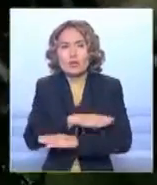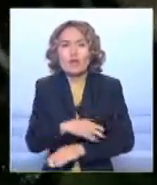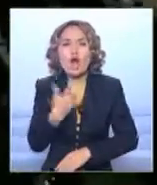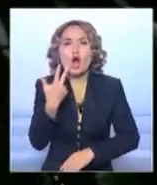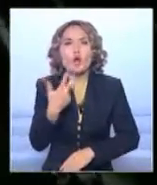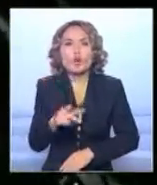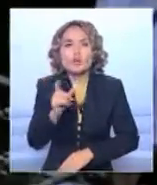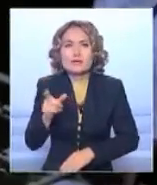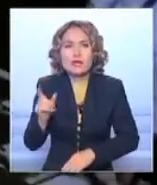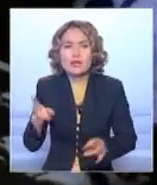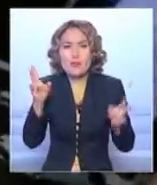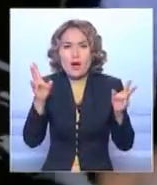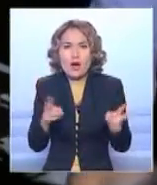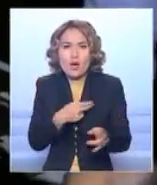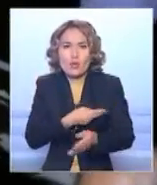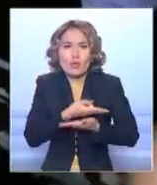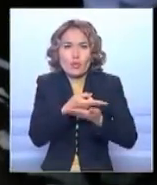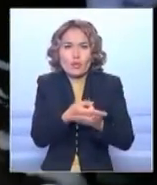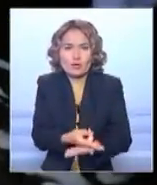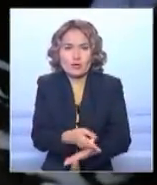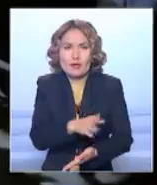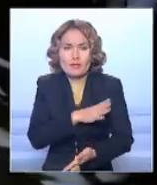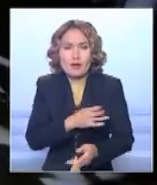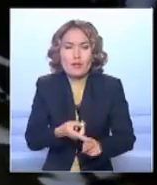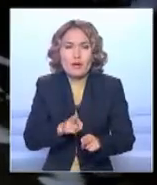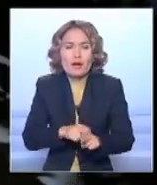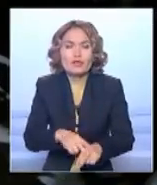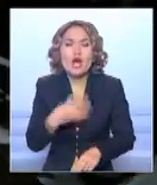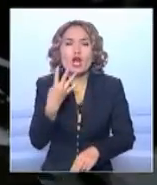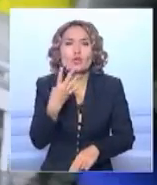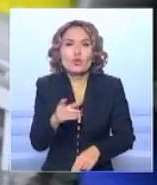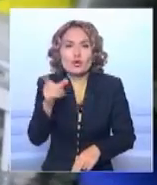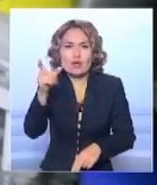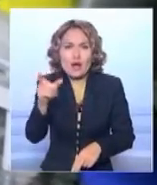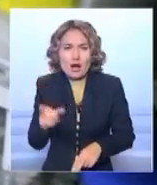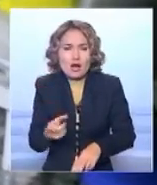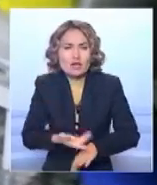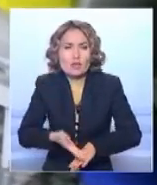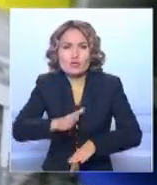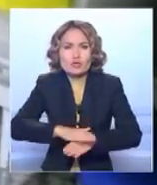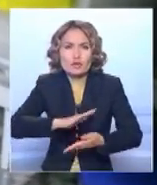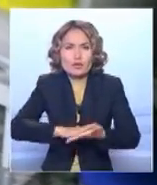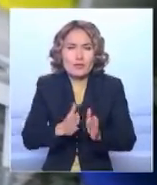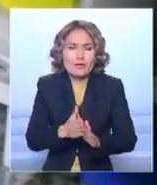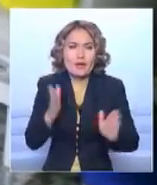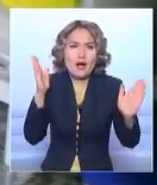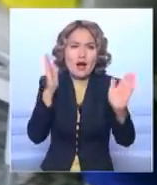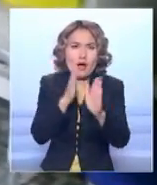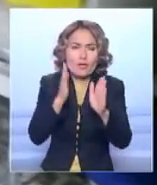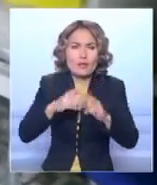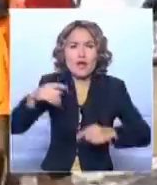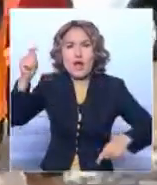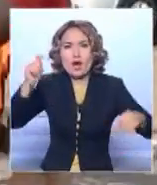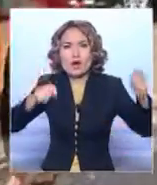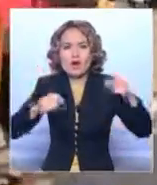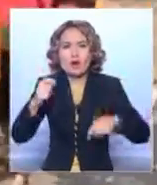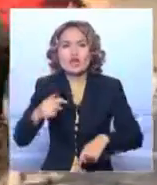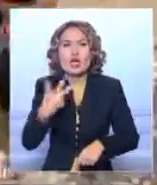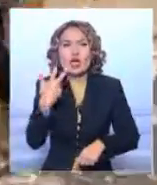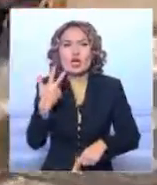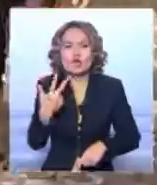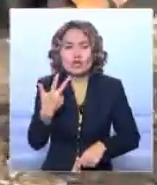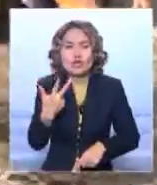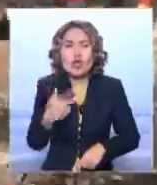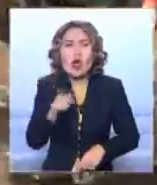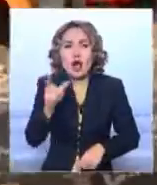тұрғын жарақат алып ауруханаға түсті. Дәрігерлер олардың төртеуінің хал үстінде жатқанын айтады. Ауа райының қолайсыздығы кесірінен 3 индонезиялық